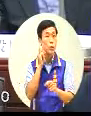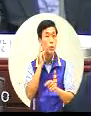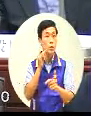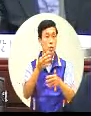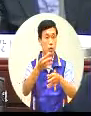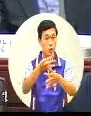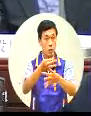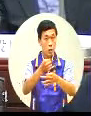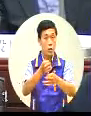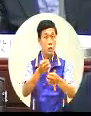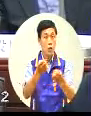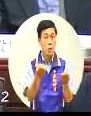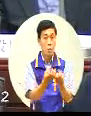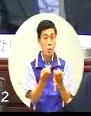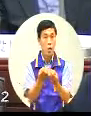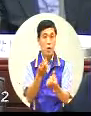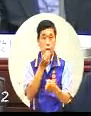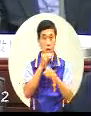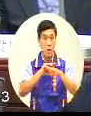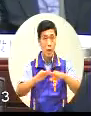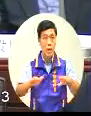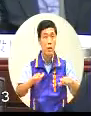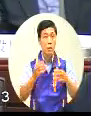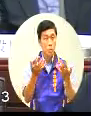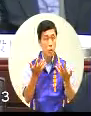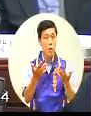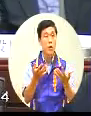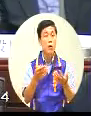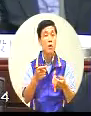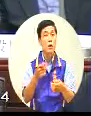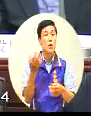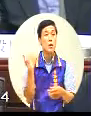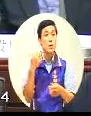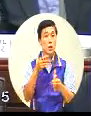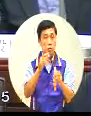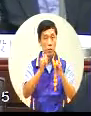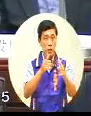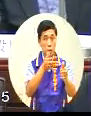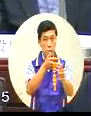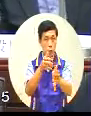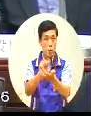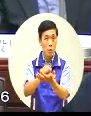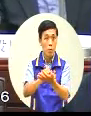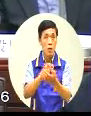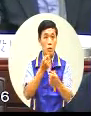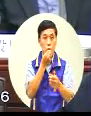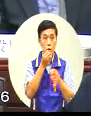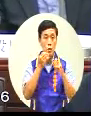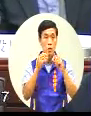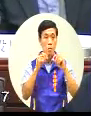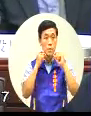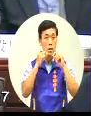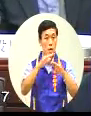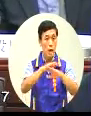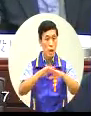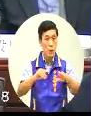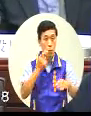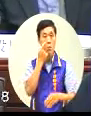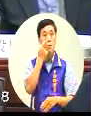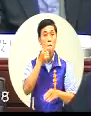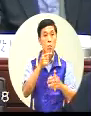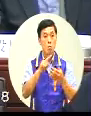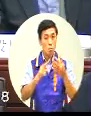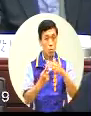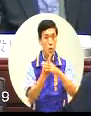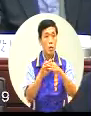这个食安事件，所以那个时候做的民调，大概基本上食品安全一定会凸显出来。那我想，市长呢一直